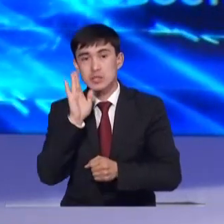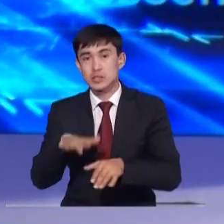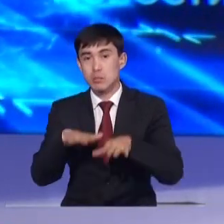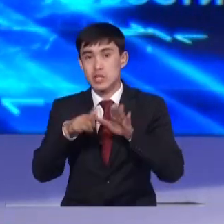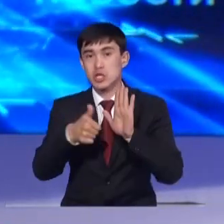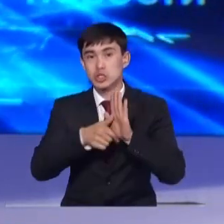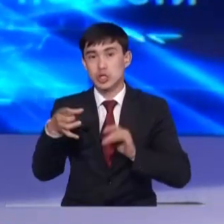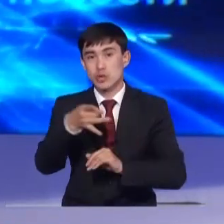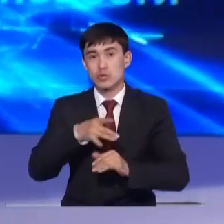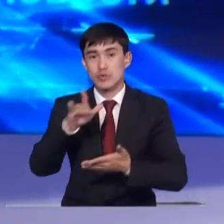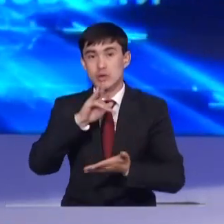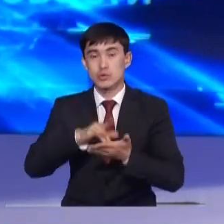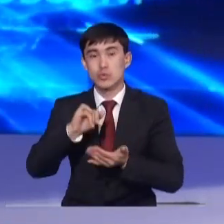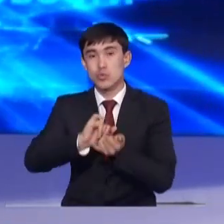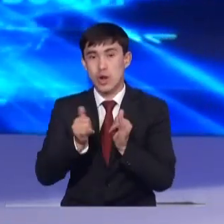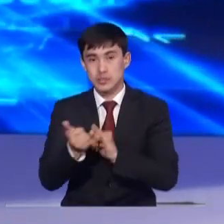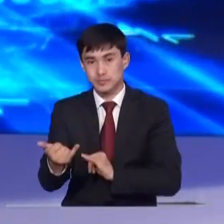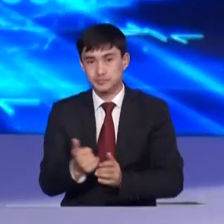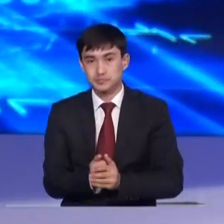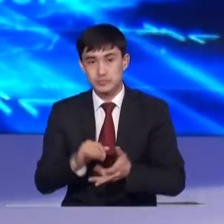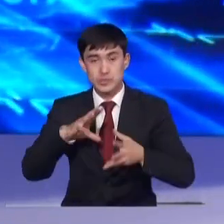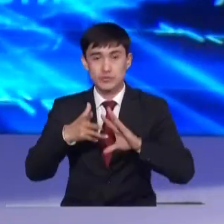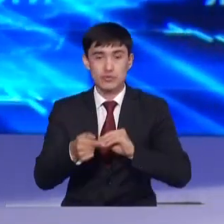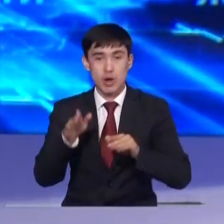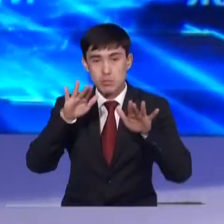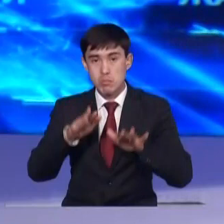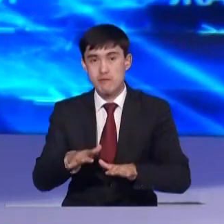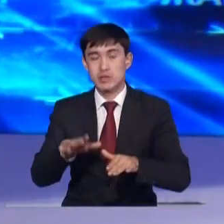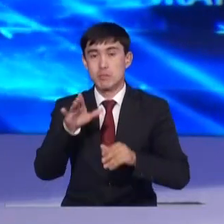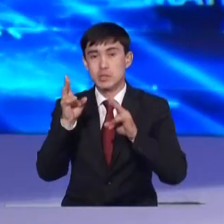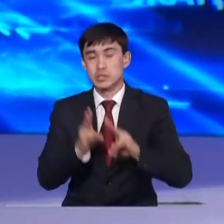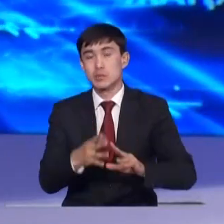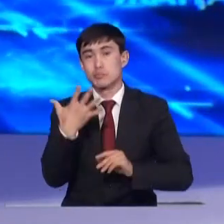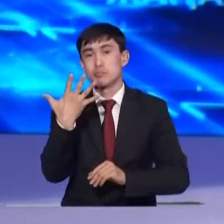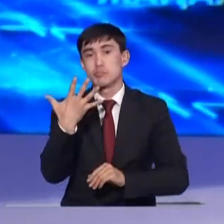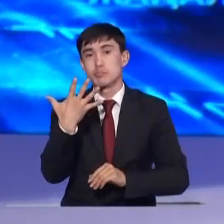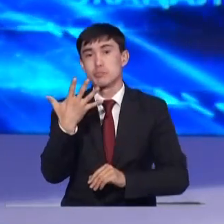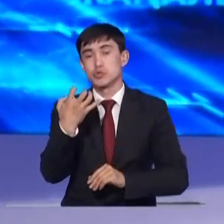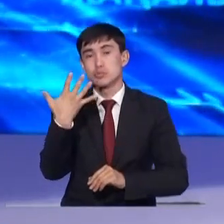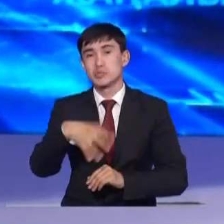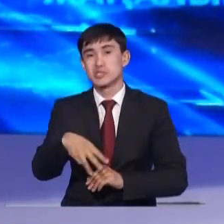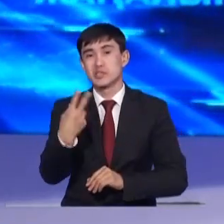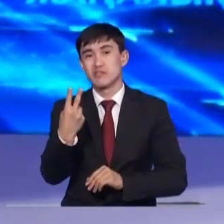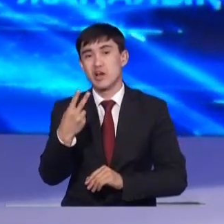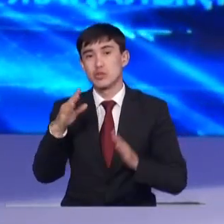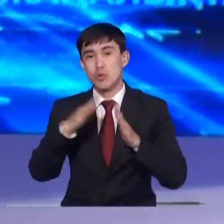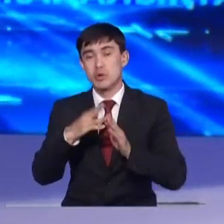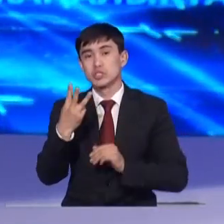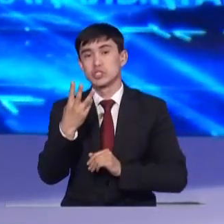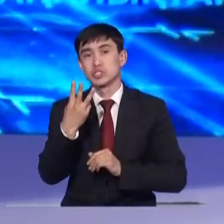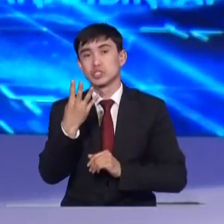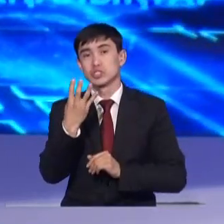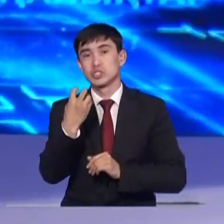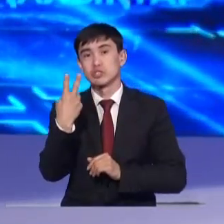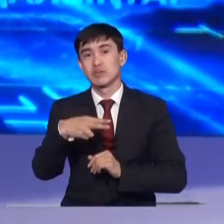затоплении шести районов и города Уральск всего от паводков пострадали 552 жилых дома и 427